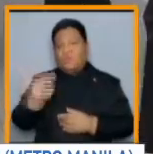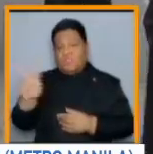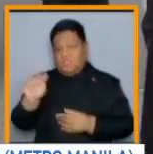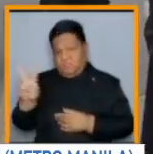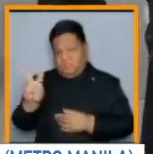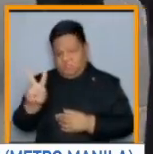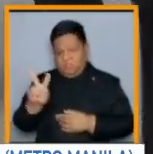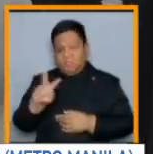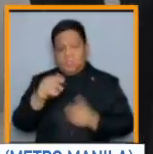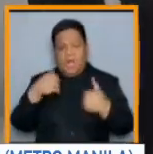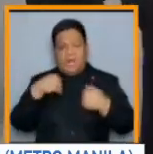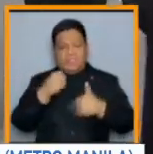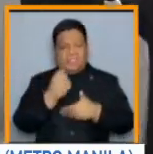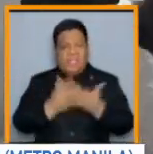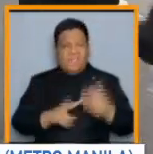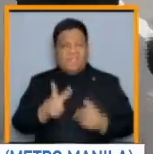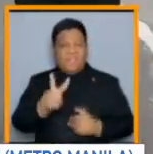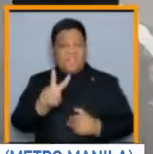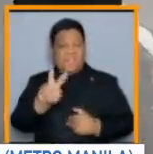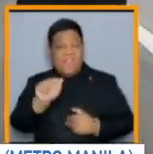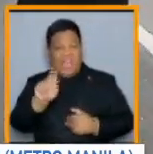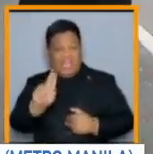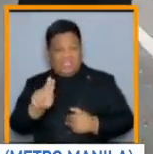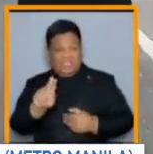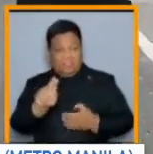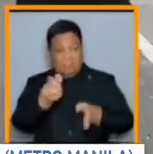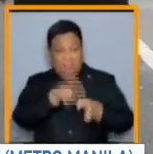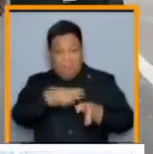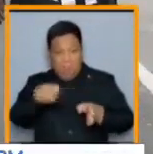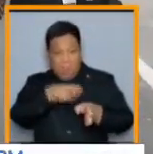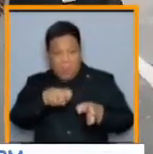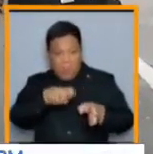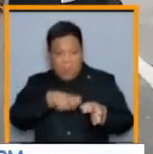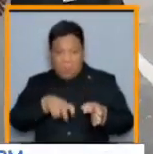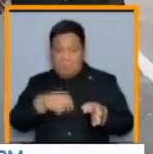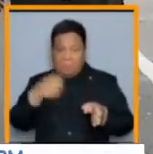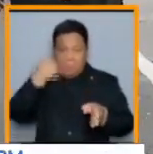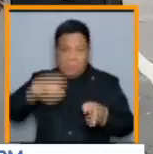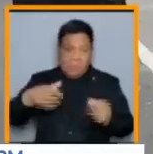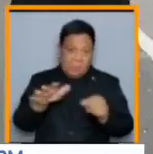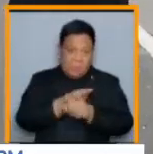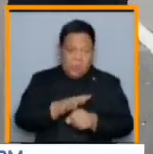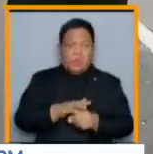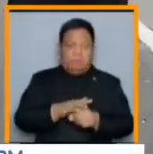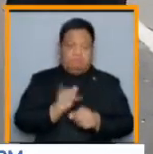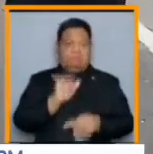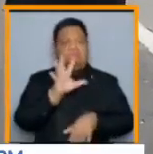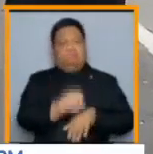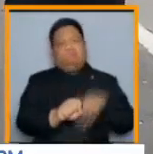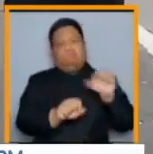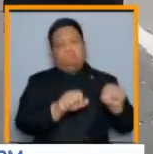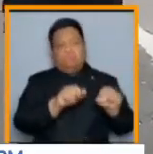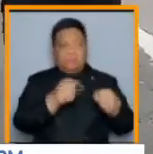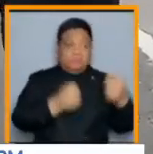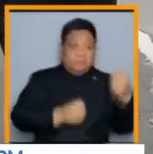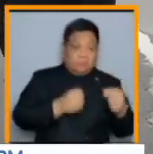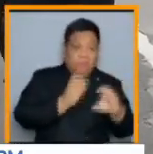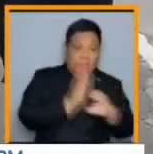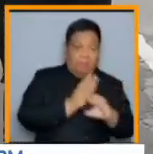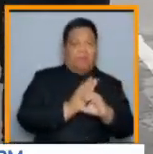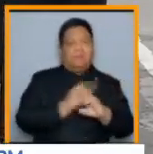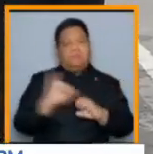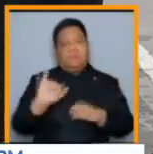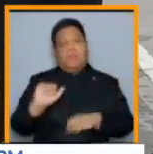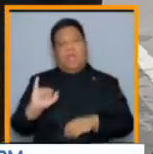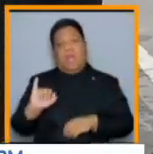o UB Express at ilan pa pong mga sasakyan ang kinakausap na po ng mga IACT officers o